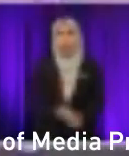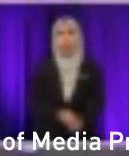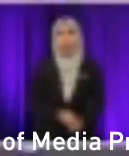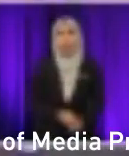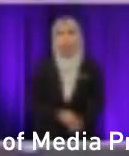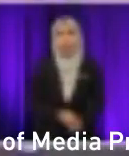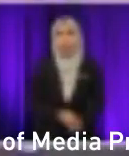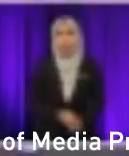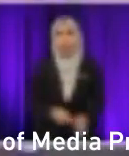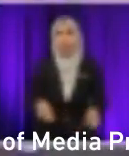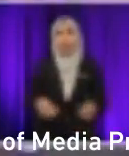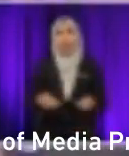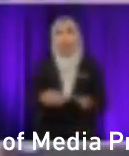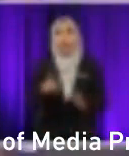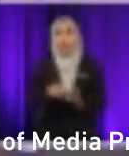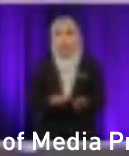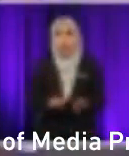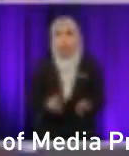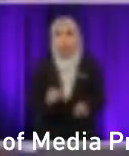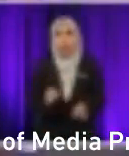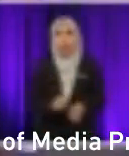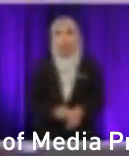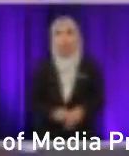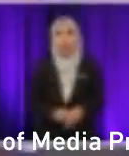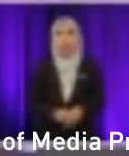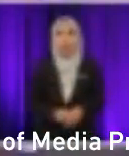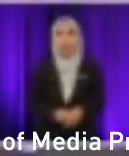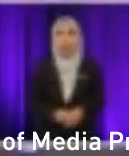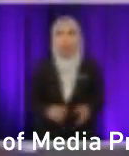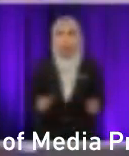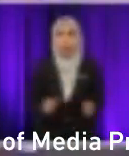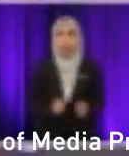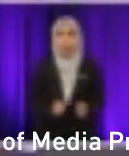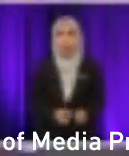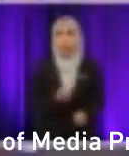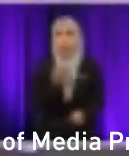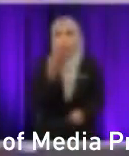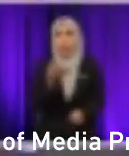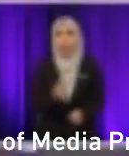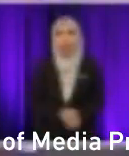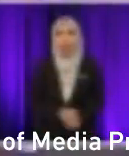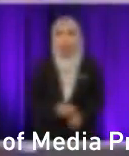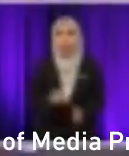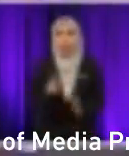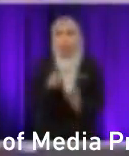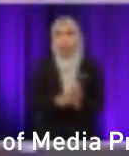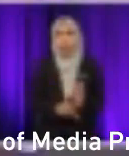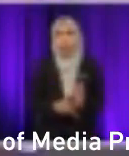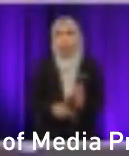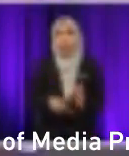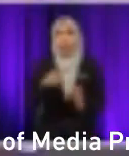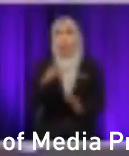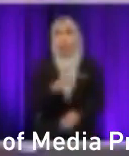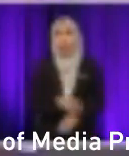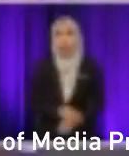lah antara litar siri dan litar selari. Sama ada menyatakan dia punya kelebihan ataupun dia punya kelemahan. Kemudian baru